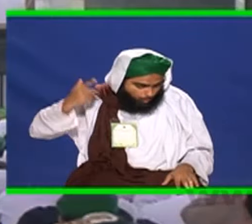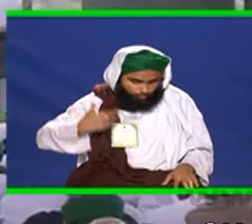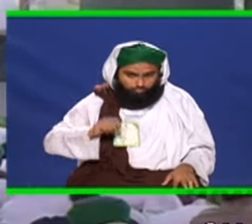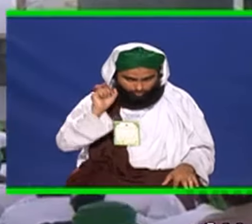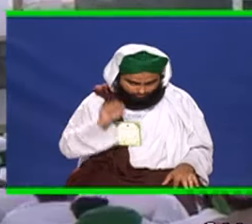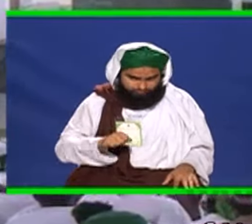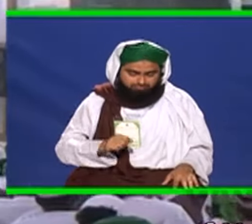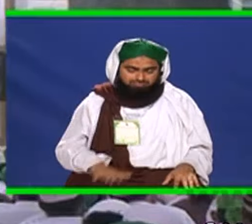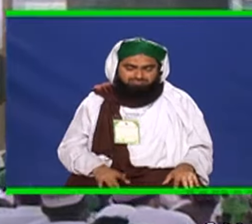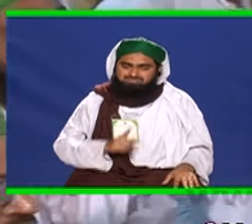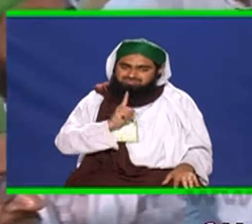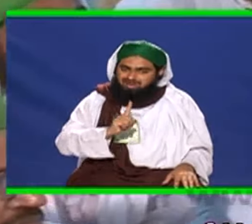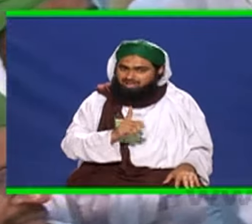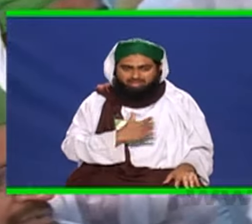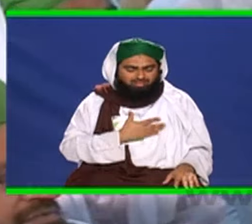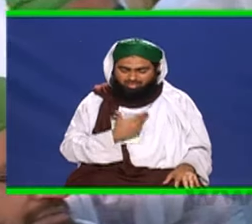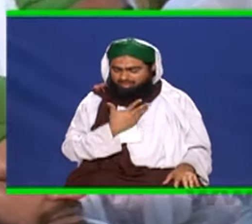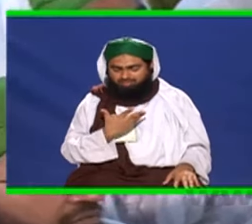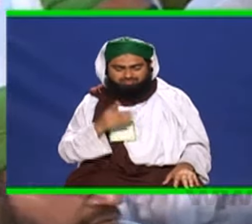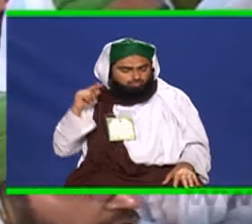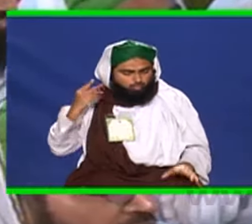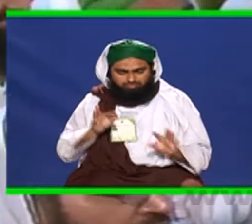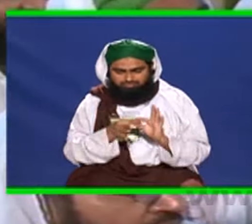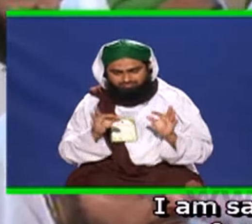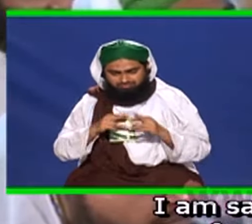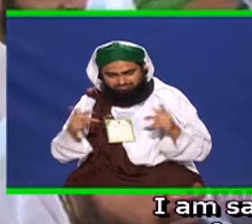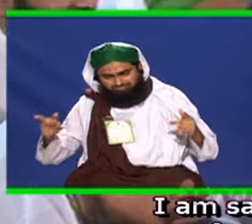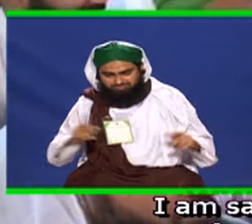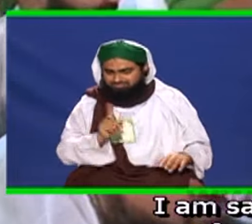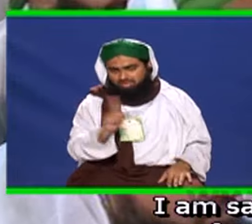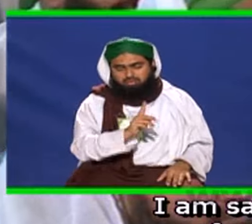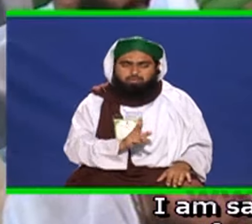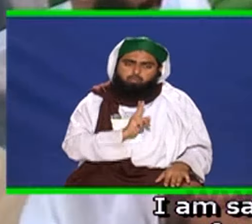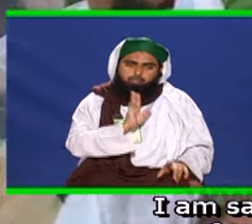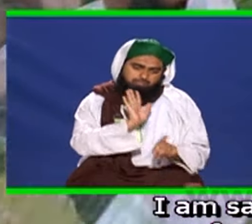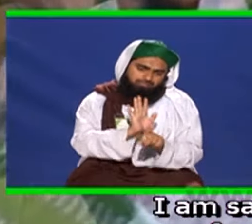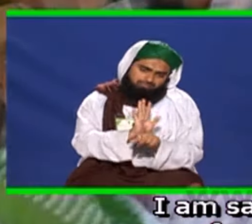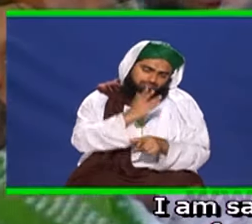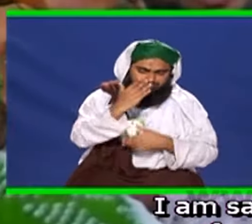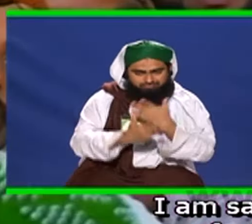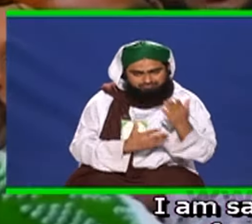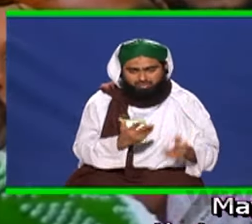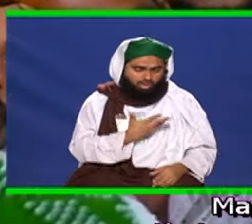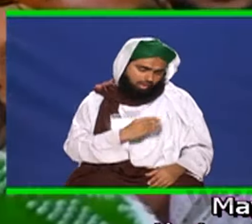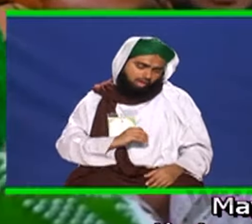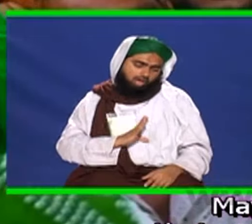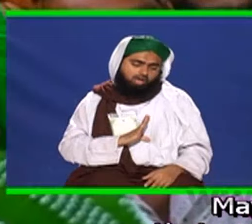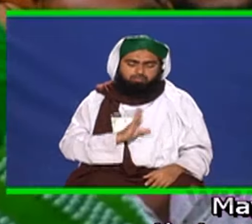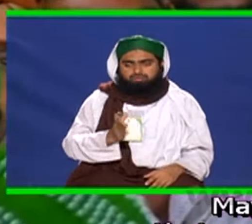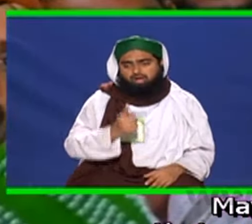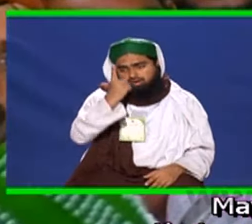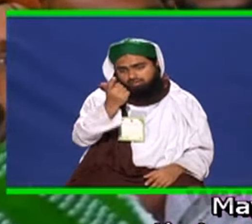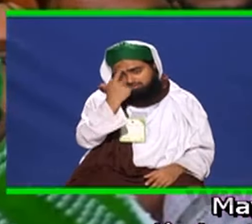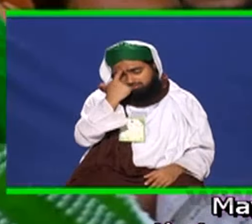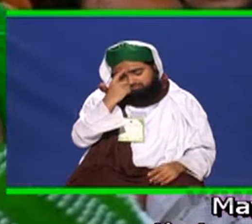یہ نہیں کہتے کہ میں سرکاری غلام نہیں ہوں, یہ مان اللہ ضرورت نہیں ہوگی. میں ایسے کہہ رہا ہوں کہ عملی طور پر نہیں, ہمارا زبانی دعویٰ ہے, اللہ کرے کہ ہم